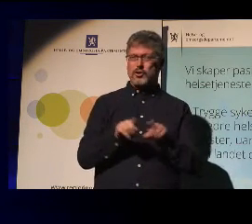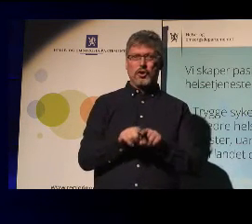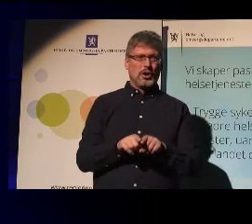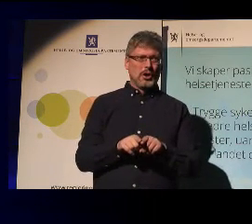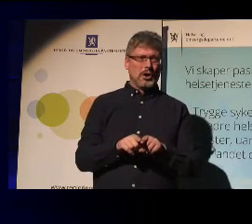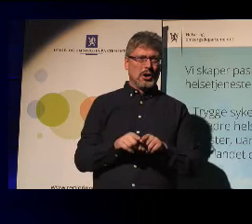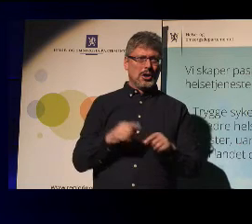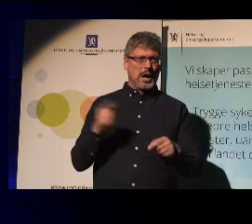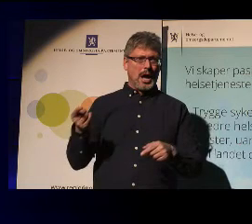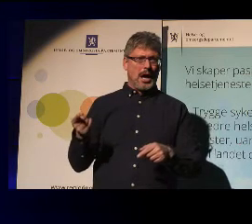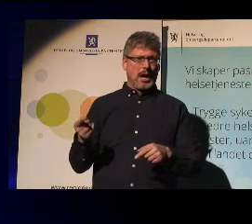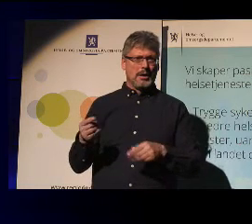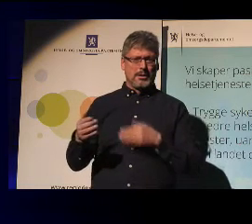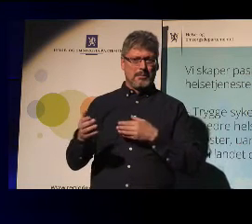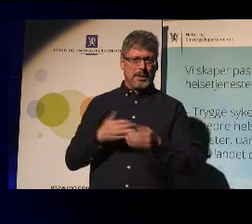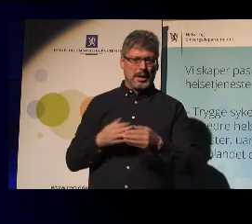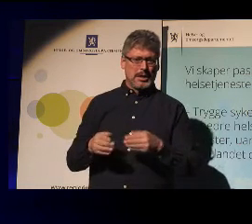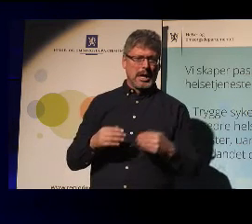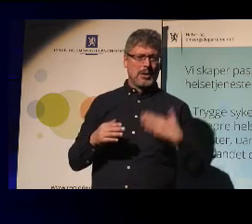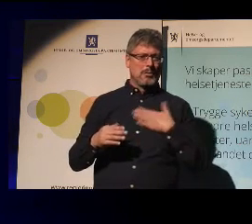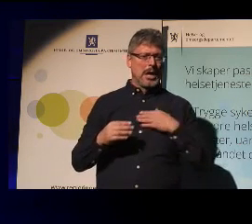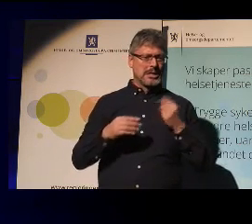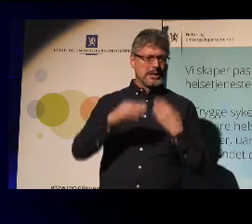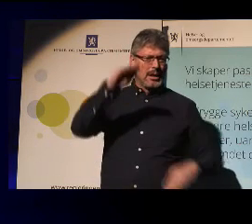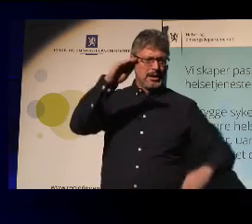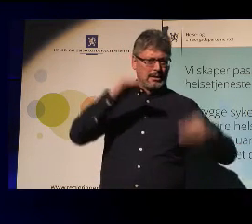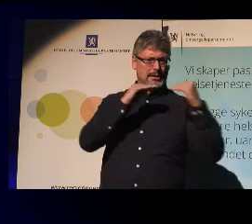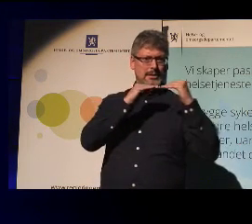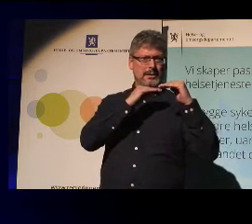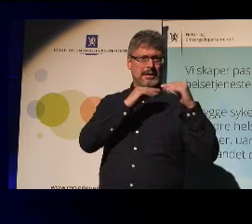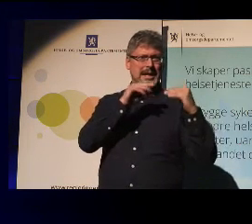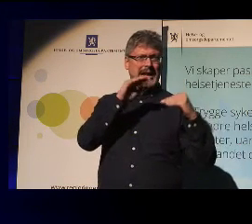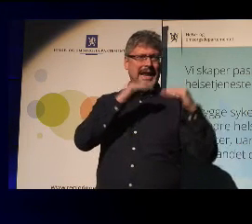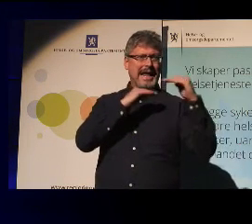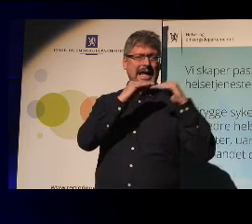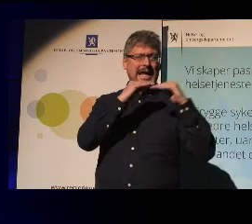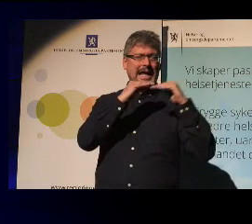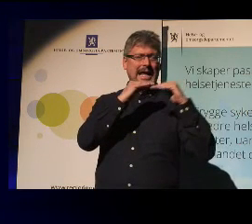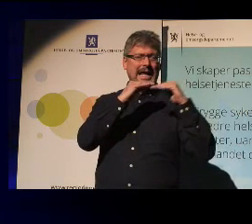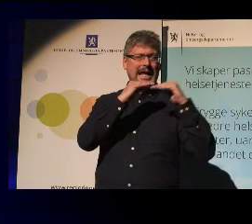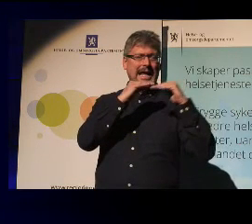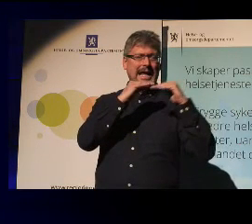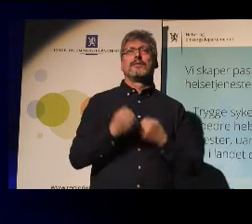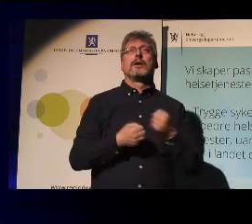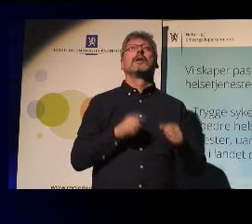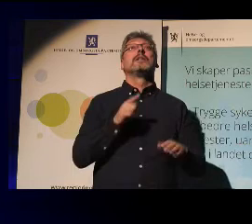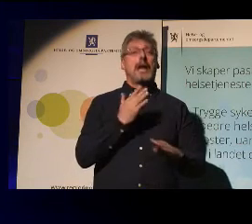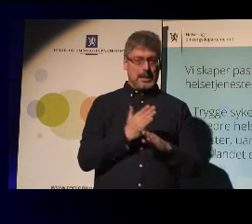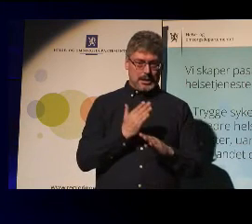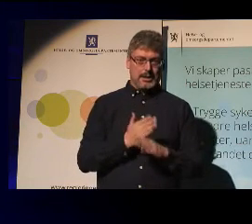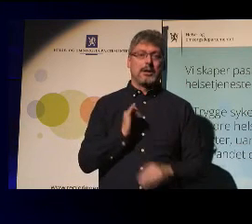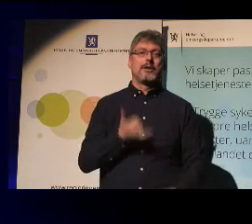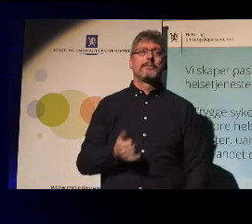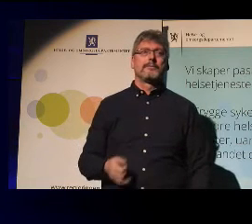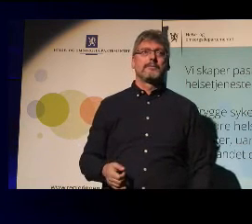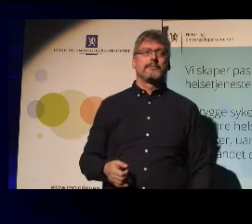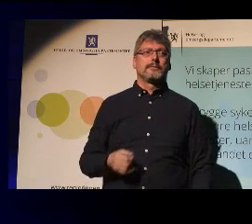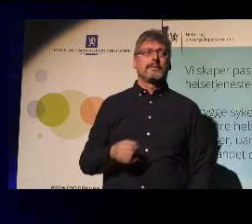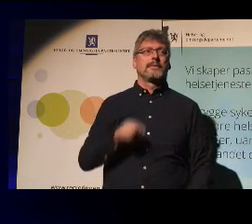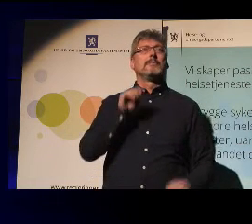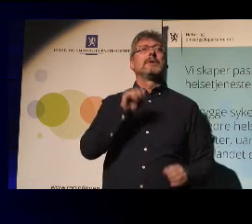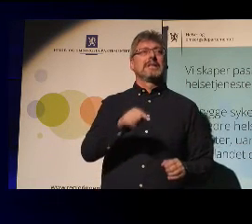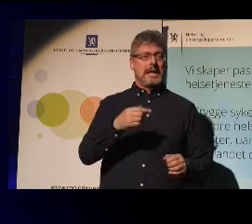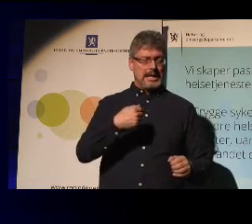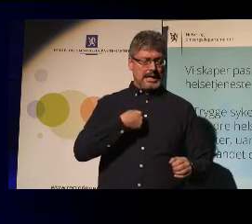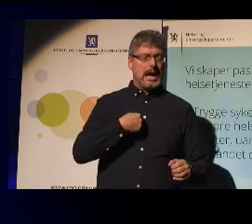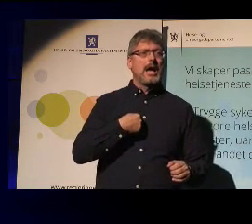og pasient, og at det er galt å gjøre det. Det er helt riktig at jeg med dette